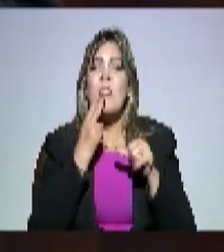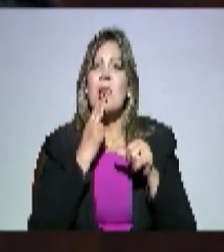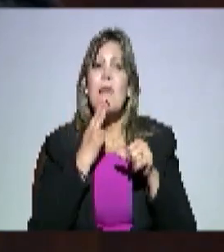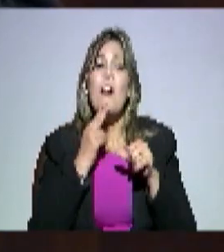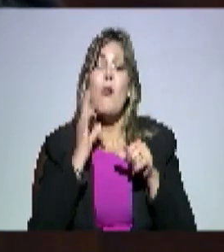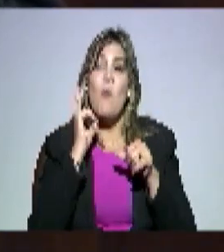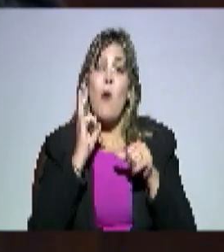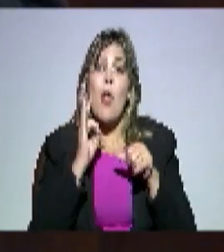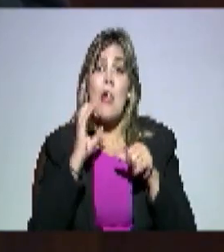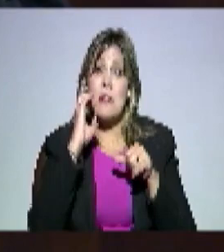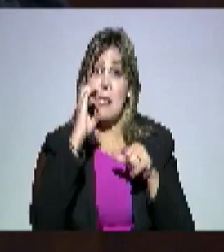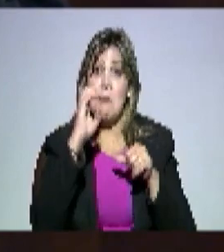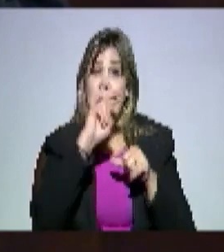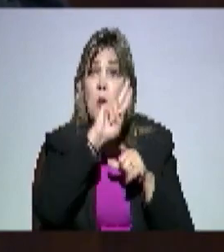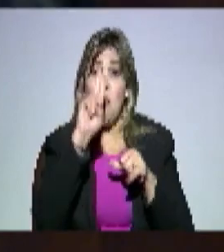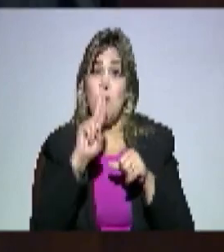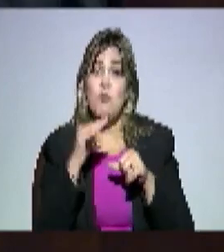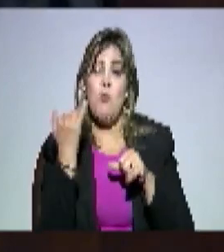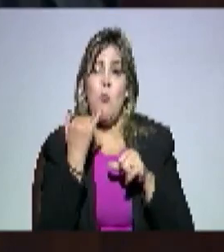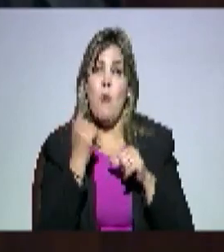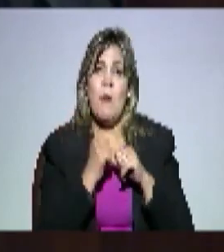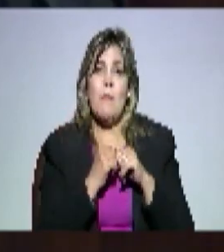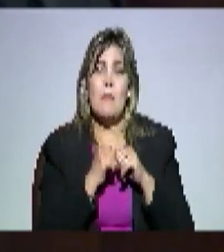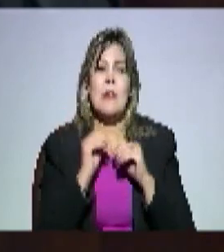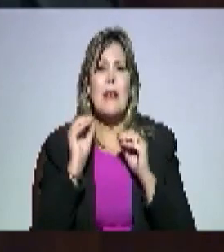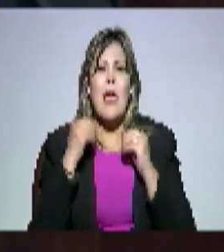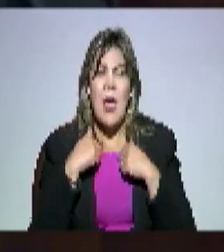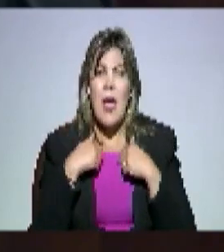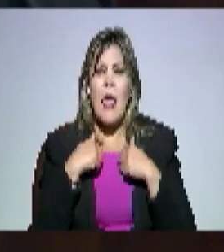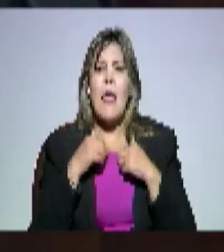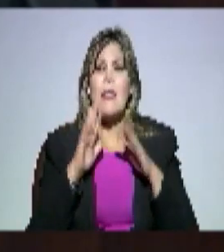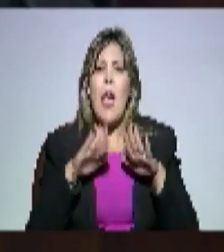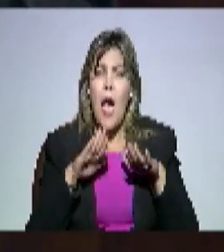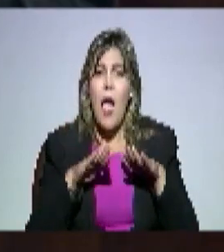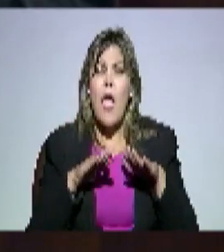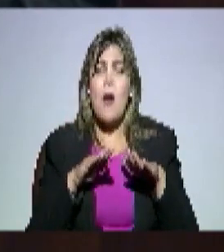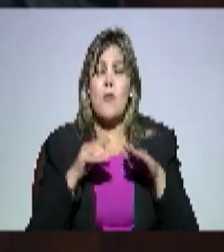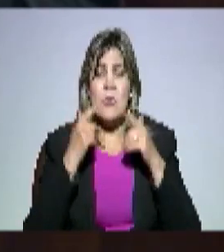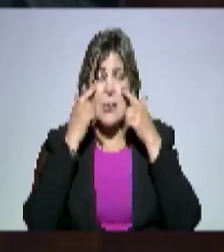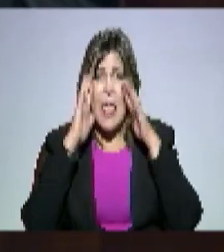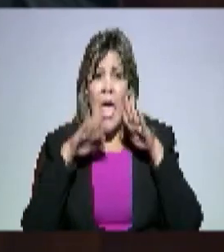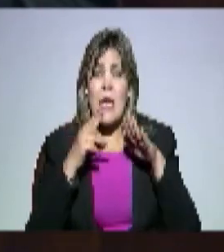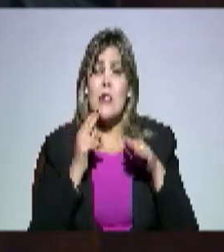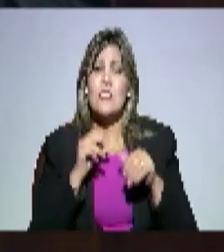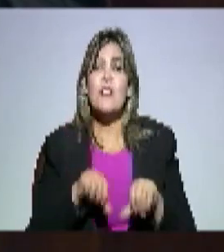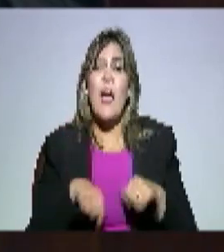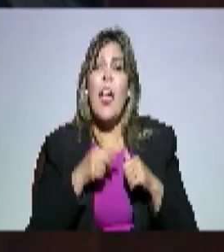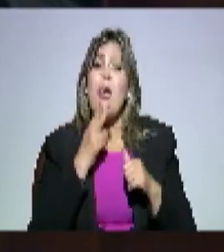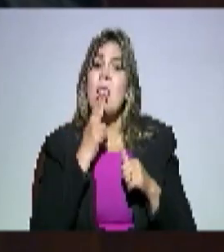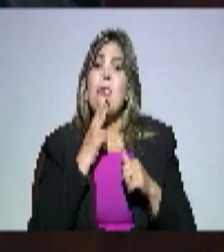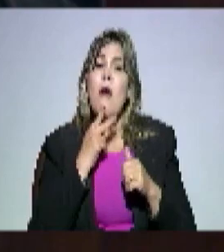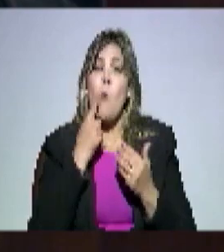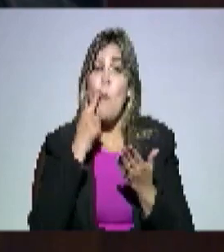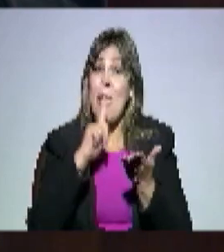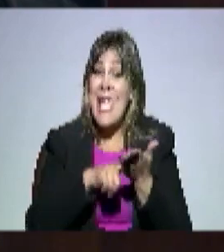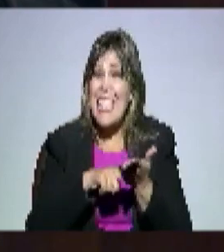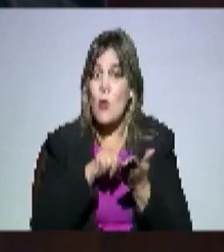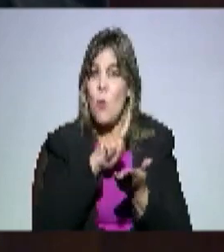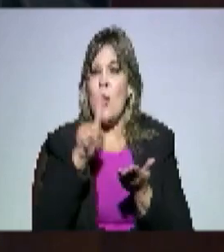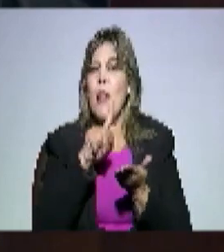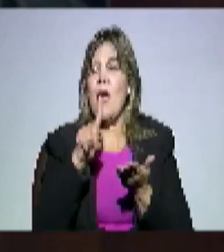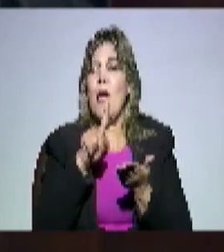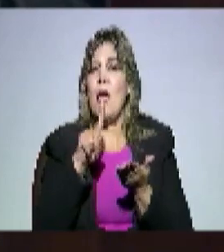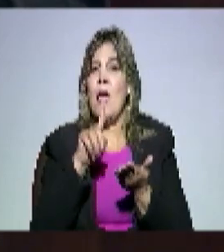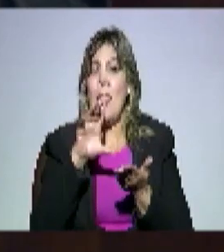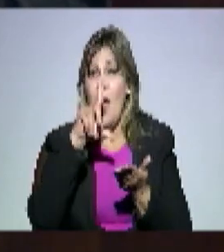لازم نجاوب السؤال المهم انا عايز فعلا اعيش حطه التقوى بجد ولا لا